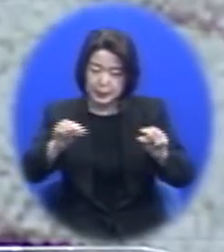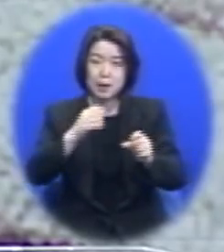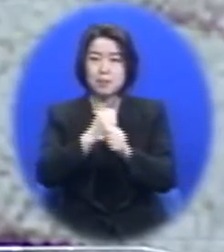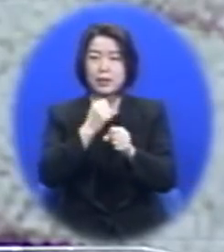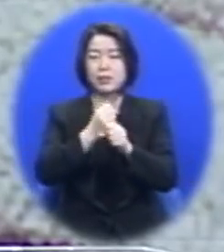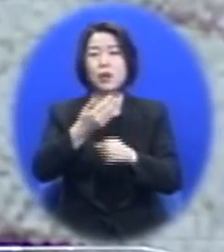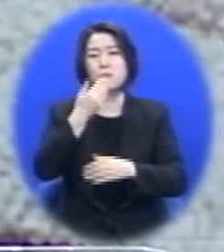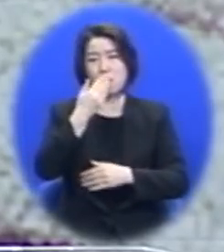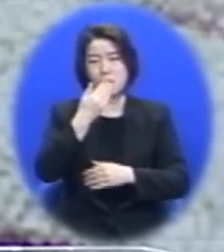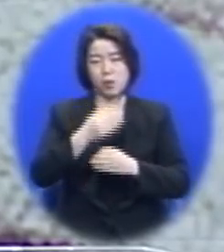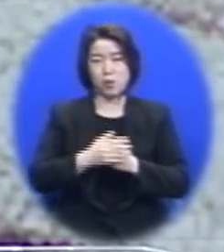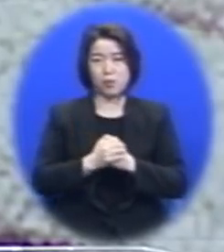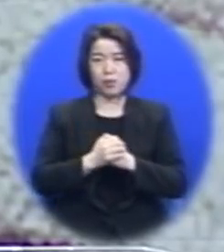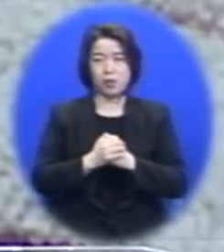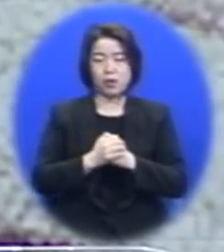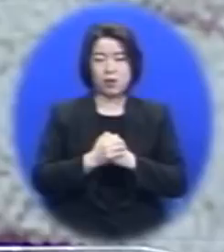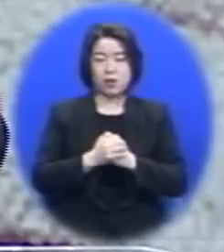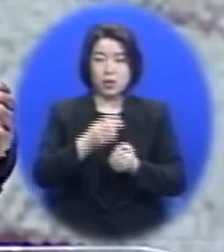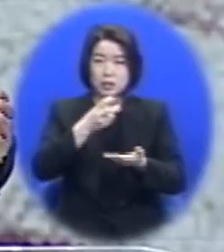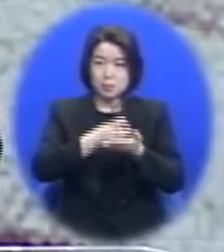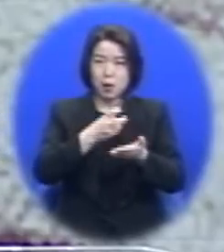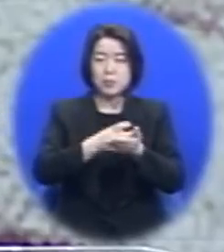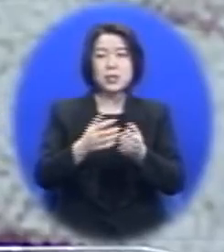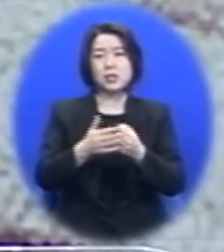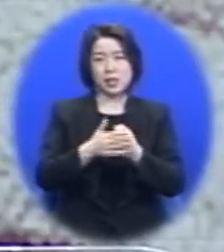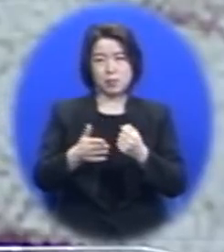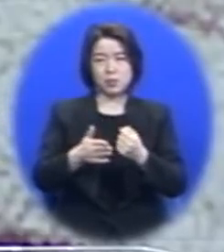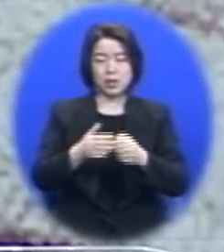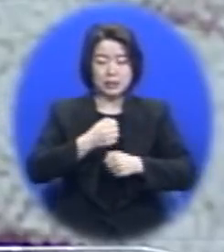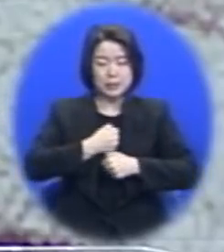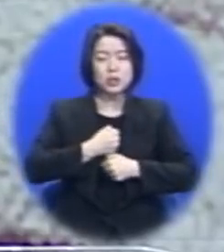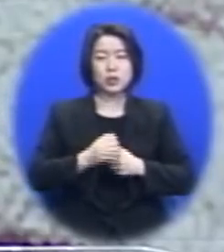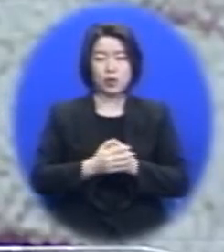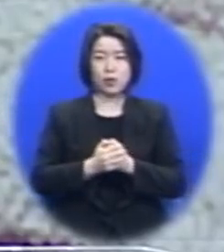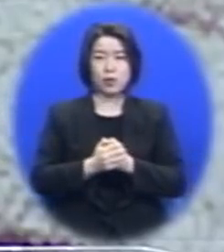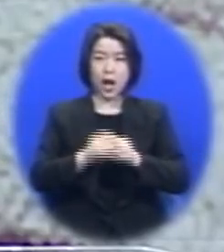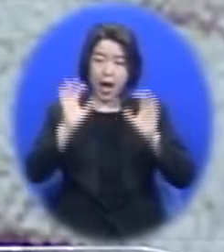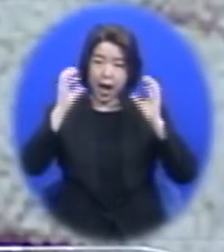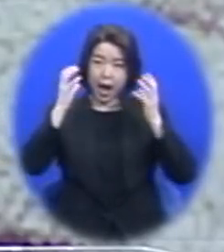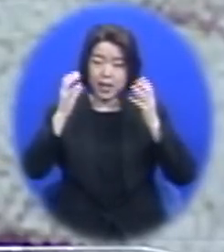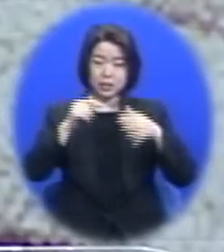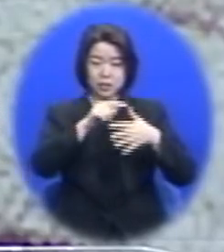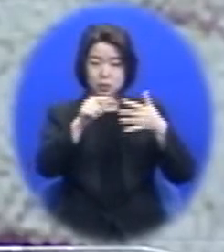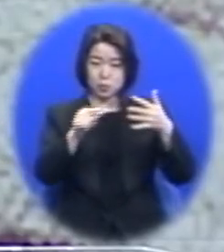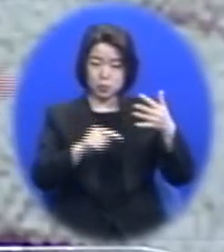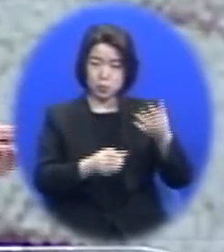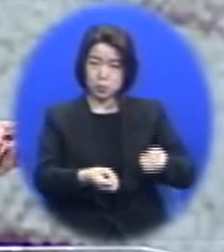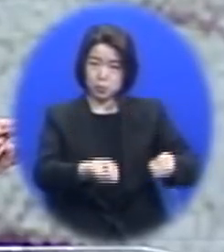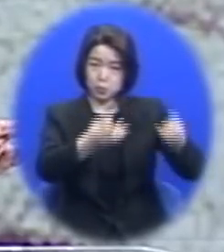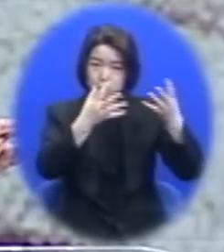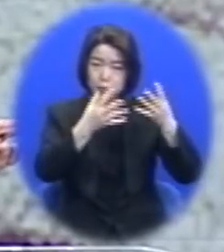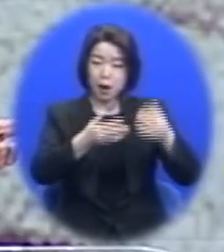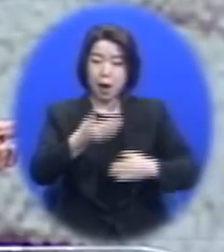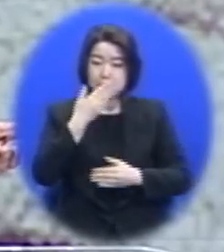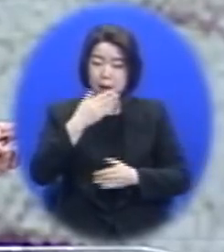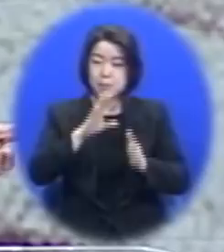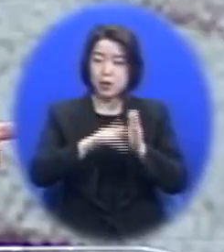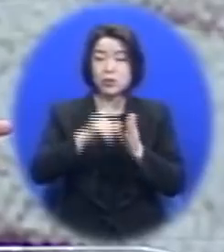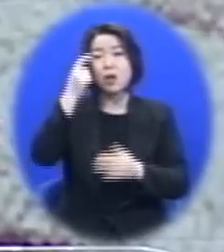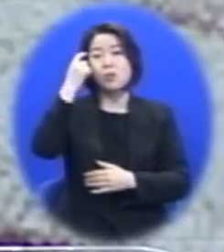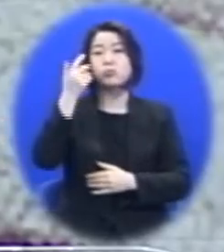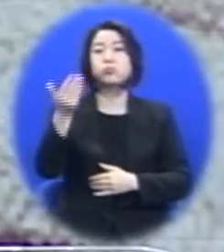하니까 그러니까 아이들이 유월절 식사를 할 때는 묻게 되어 있습니다